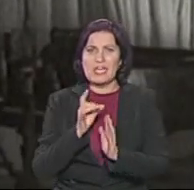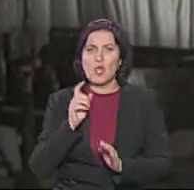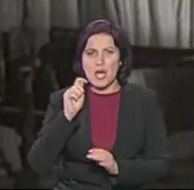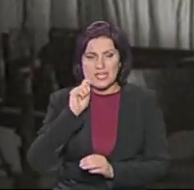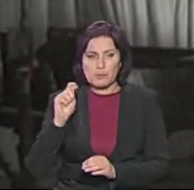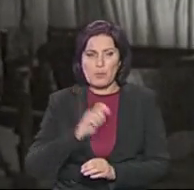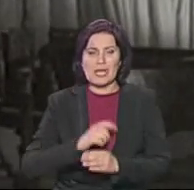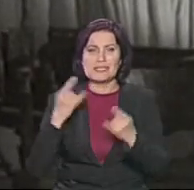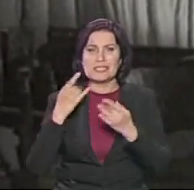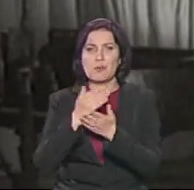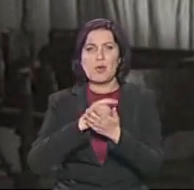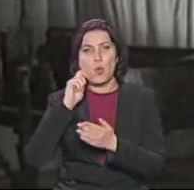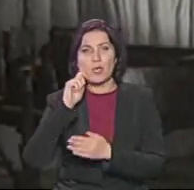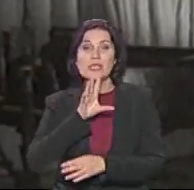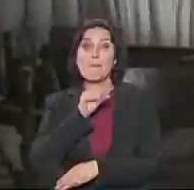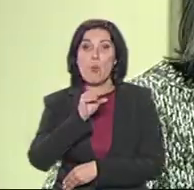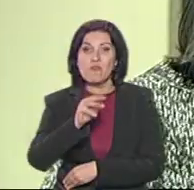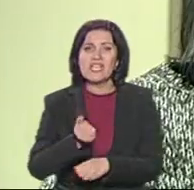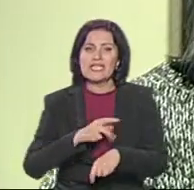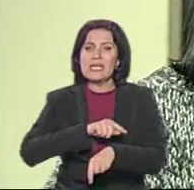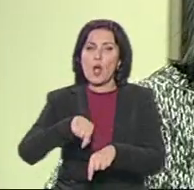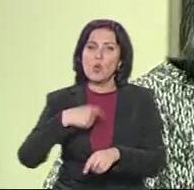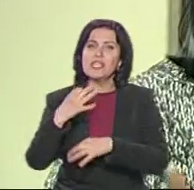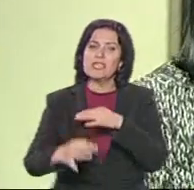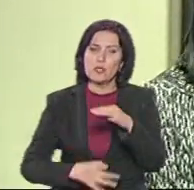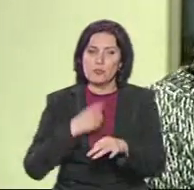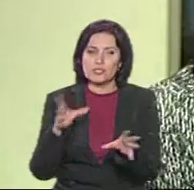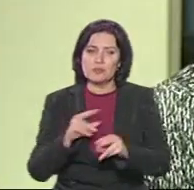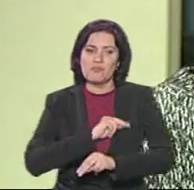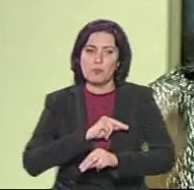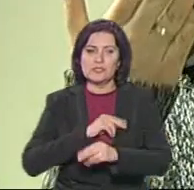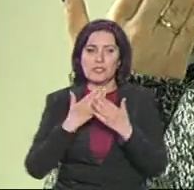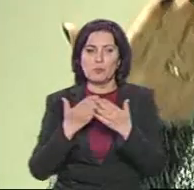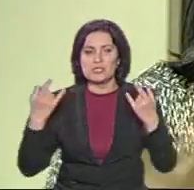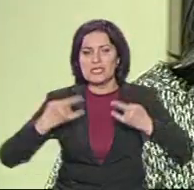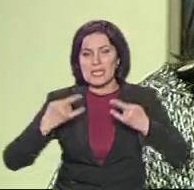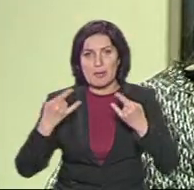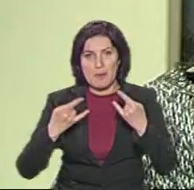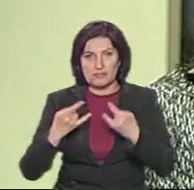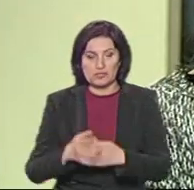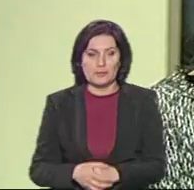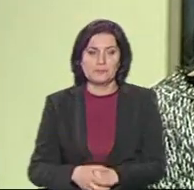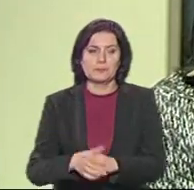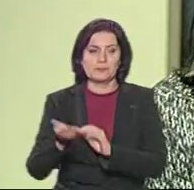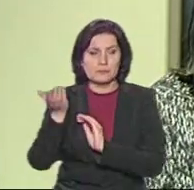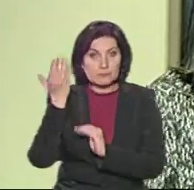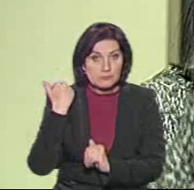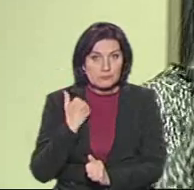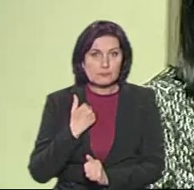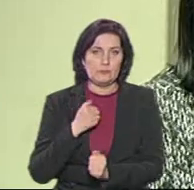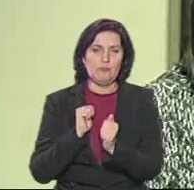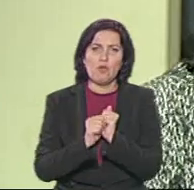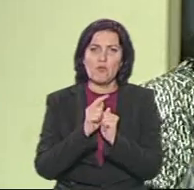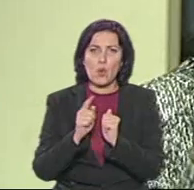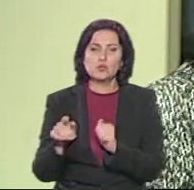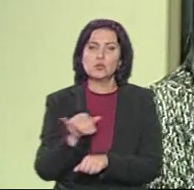загальнореспубліканська телепрограма «Україна мовить» кілька годин на добу, розповідає співробітниця музею телебачення Анна Фурсенко. Раніше